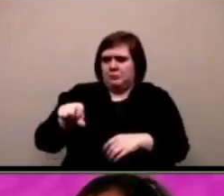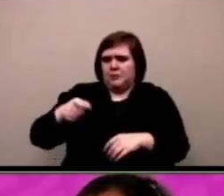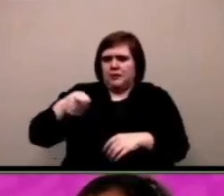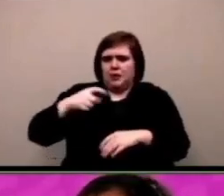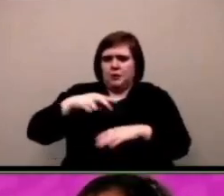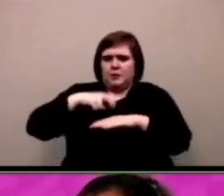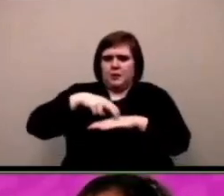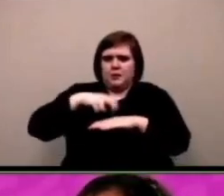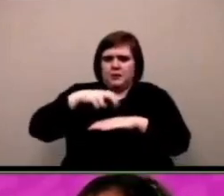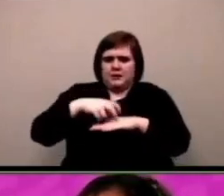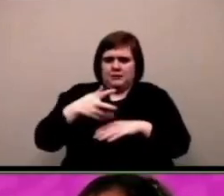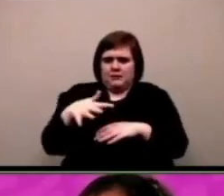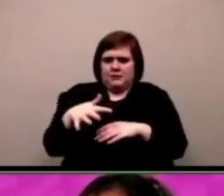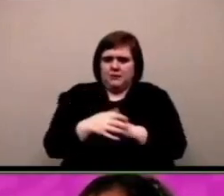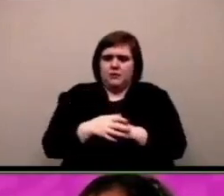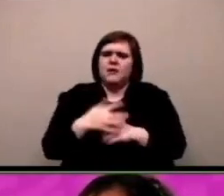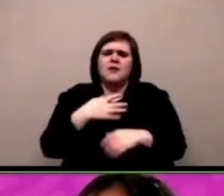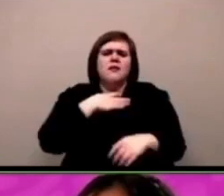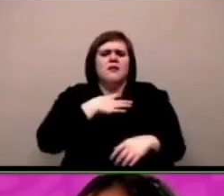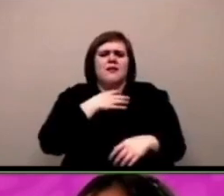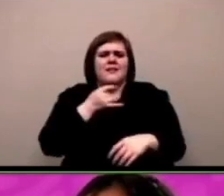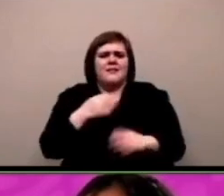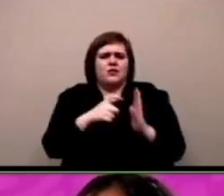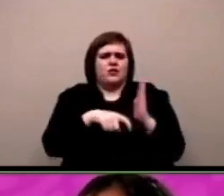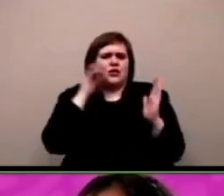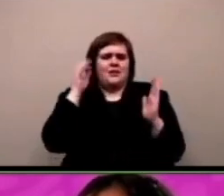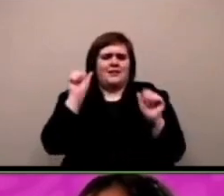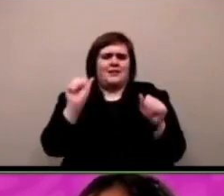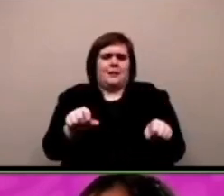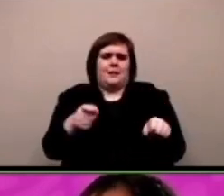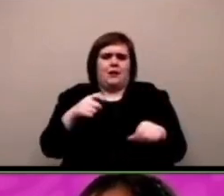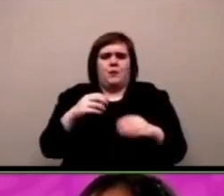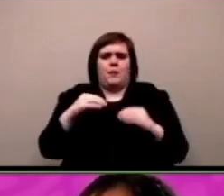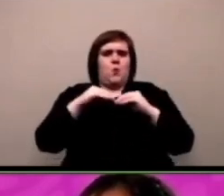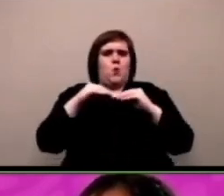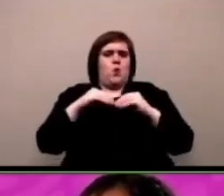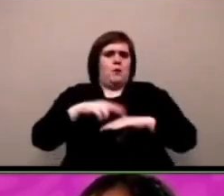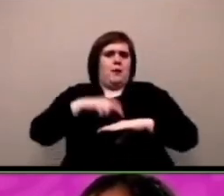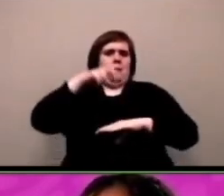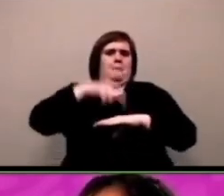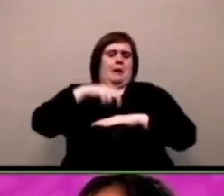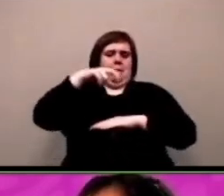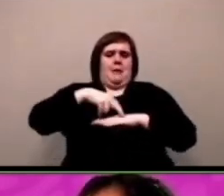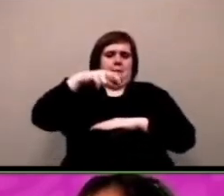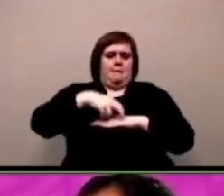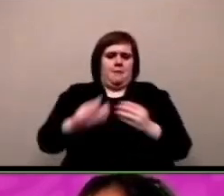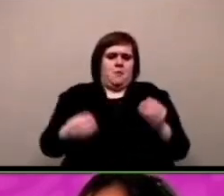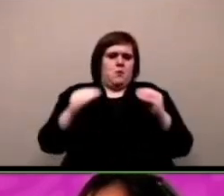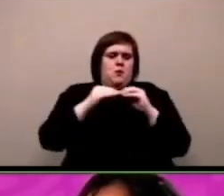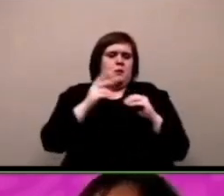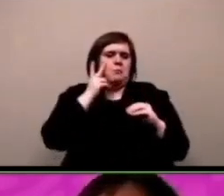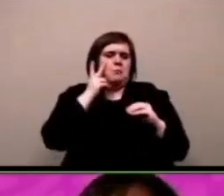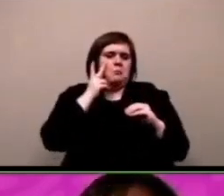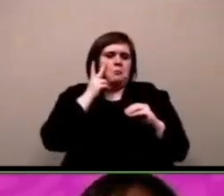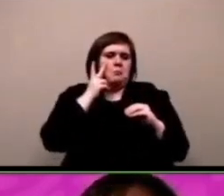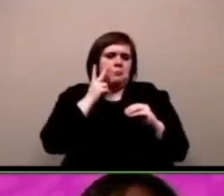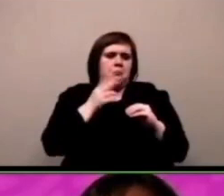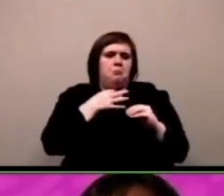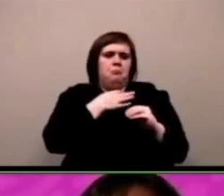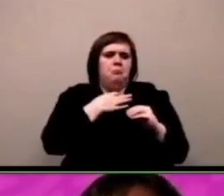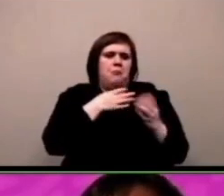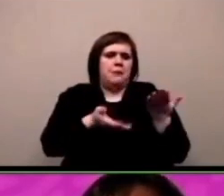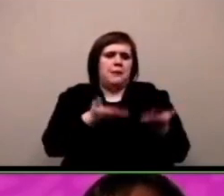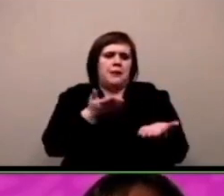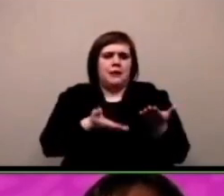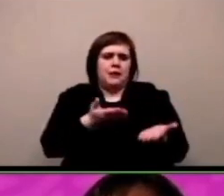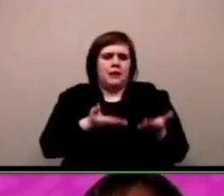あの物理学そのフィジックスをオンにするということですねなのでこの